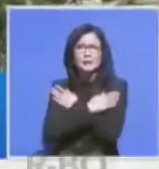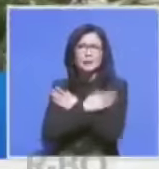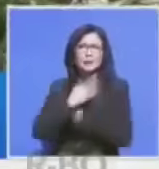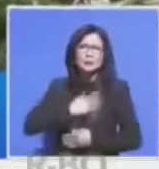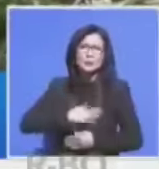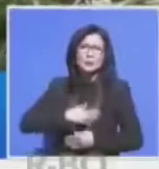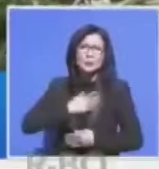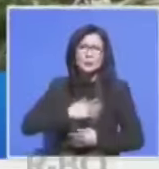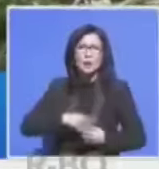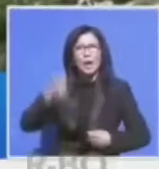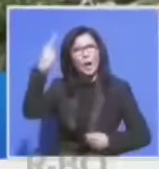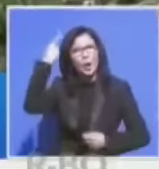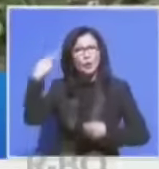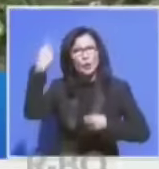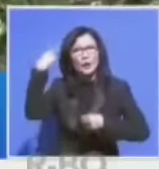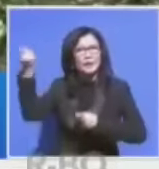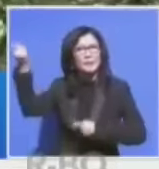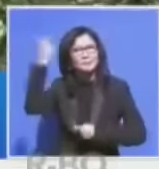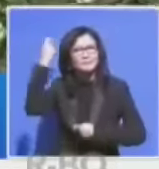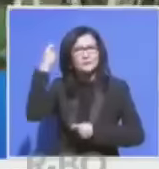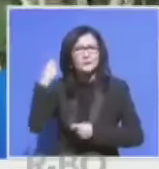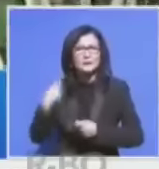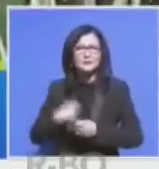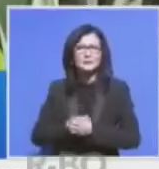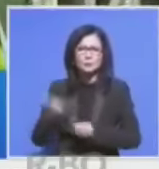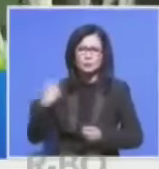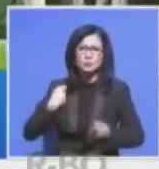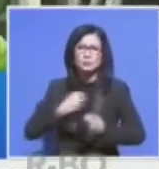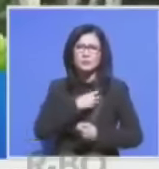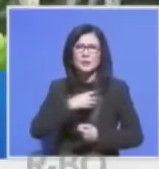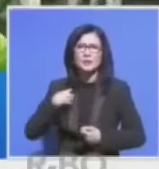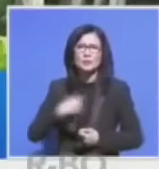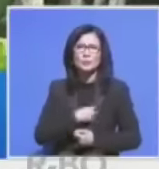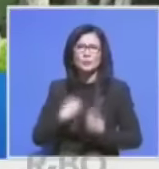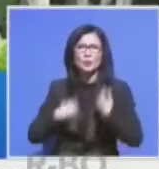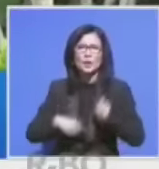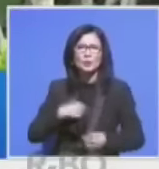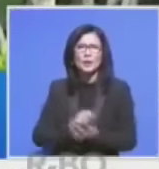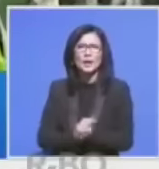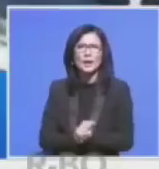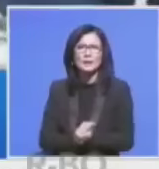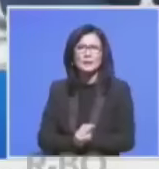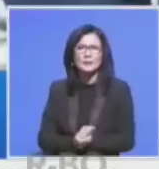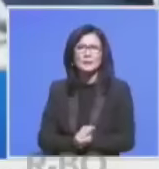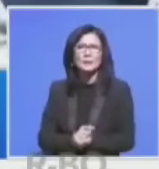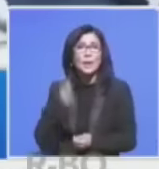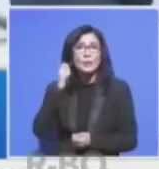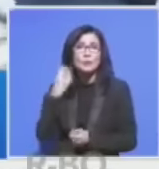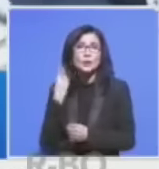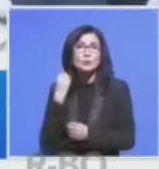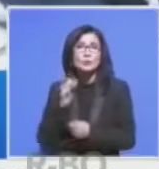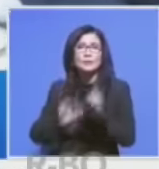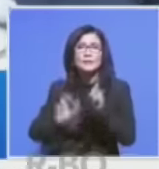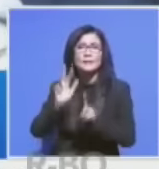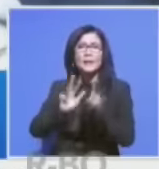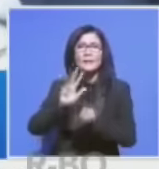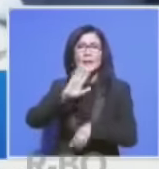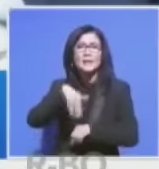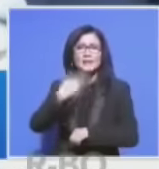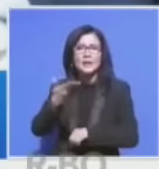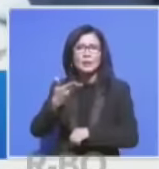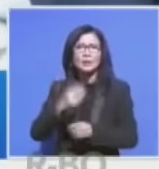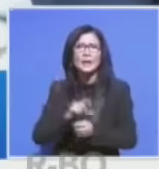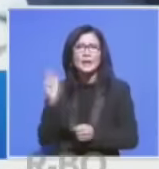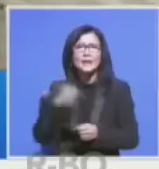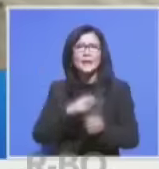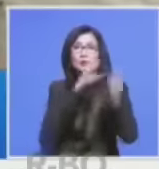mengenaskan, dengan luka di kepala dan pukulan benda tumpul di bagian tubuh. Korban diketahui bernama Sisa Lestari, berusia 19 tahun, warga Asahan,